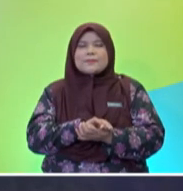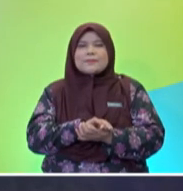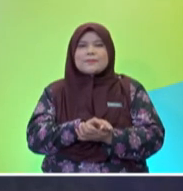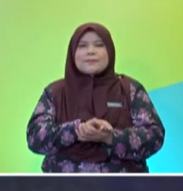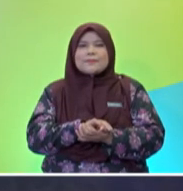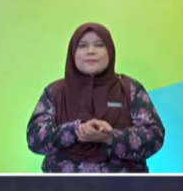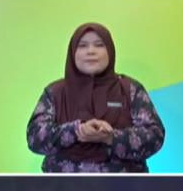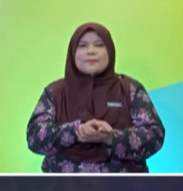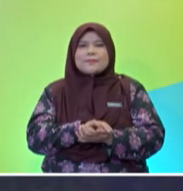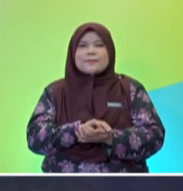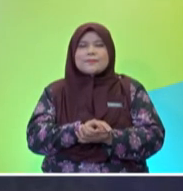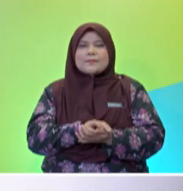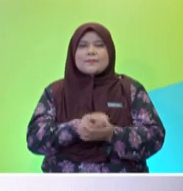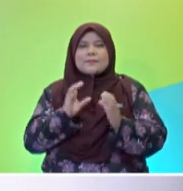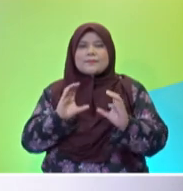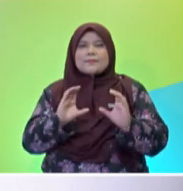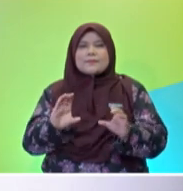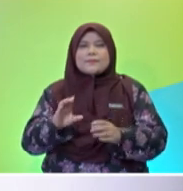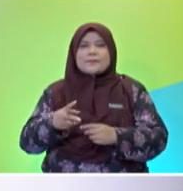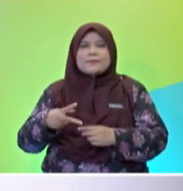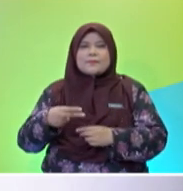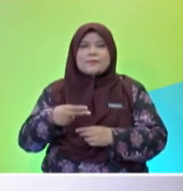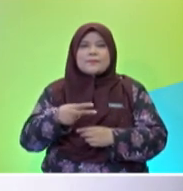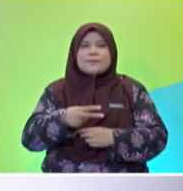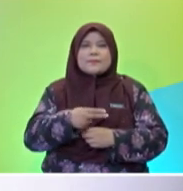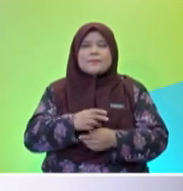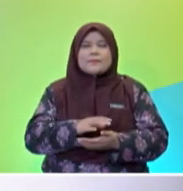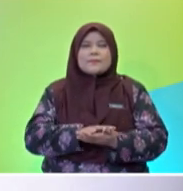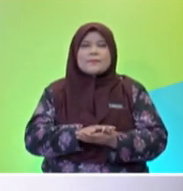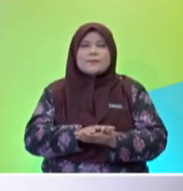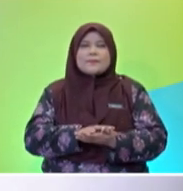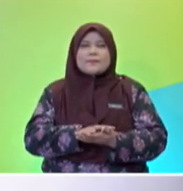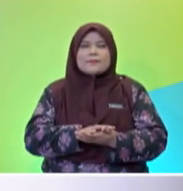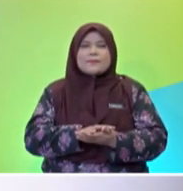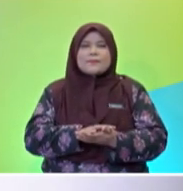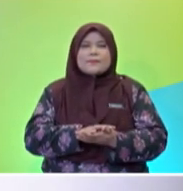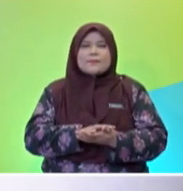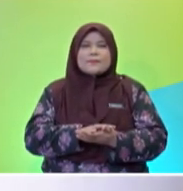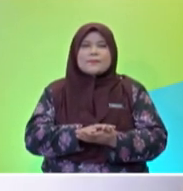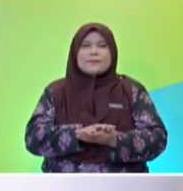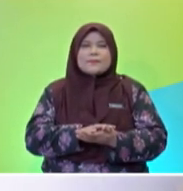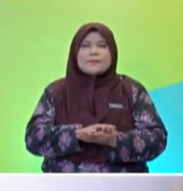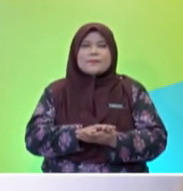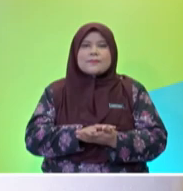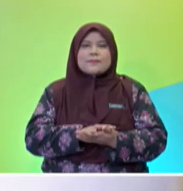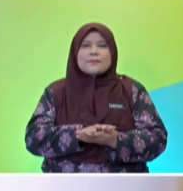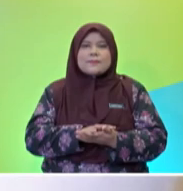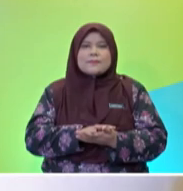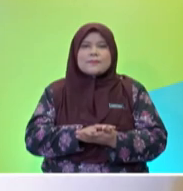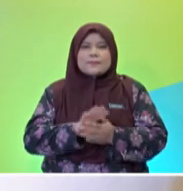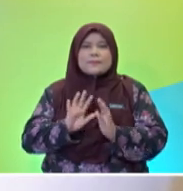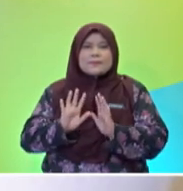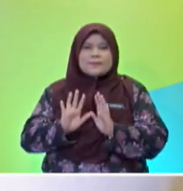untuk gunting sebelah lahan jangan berhati-hati ya